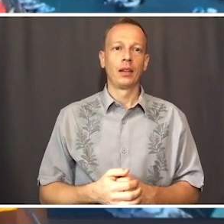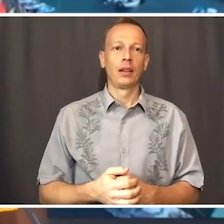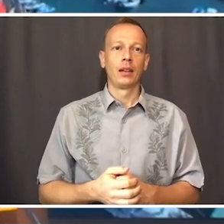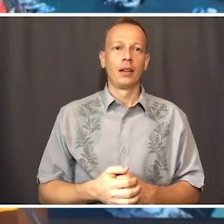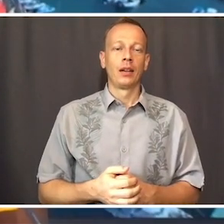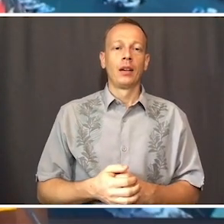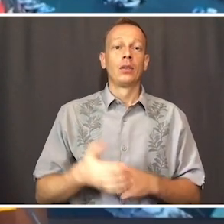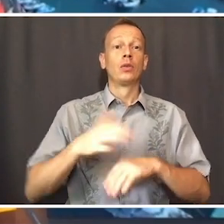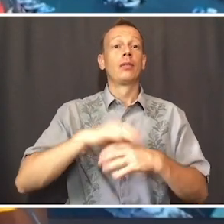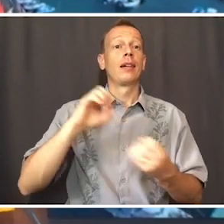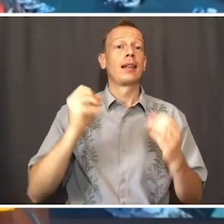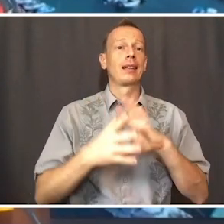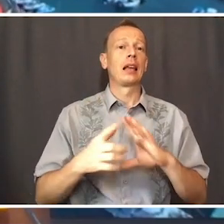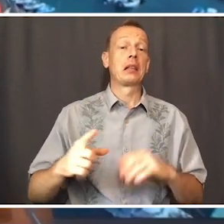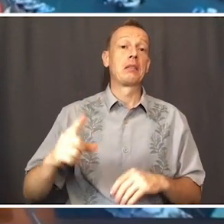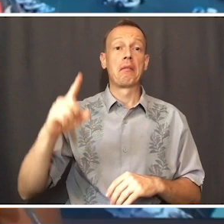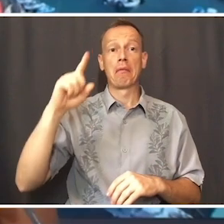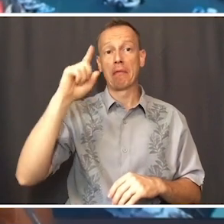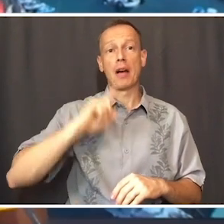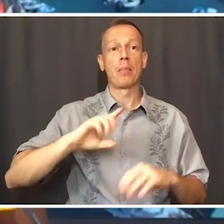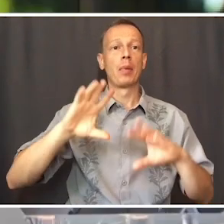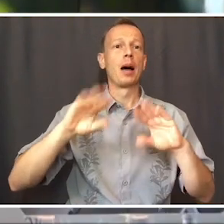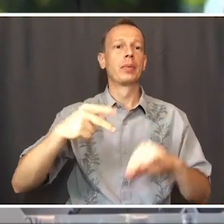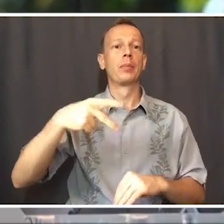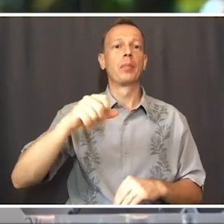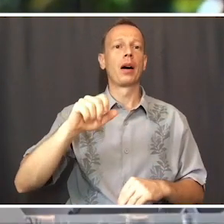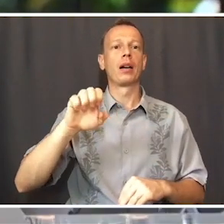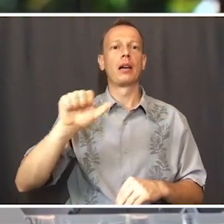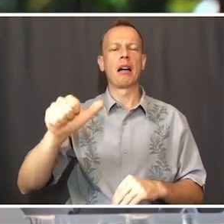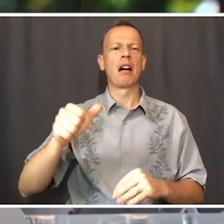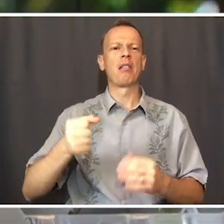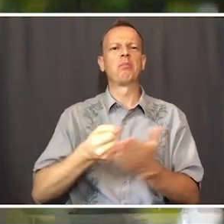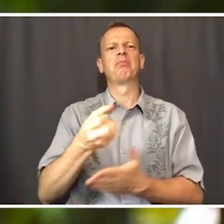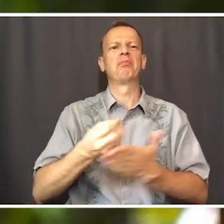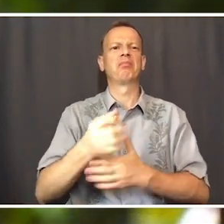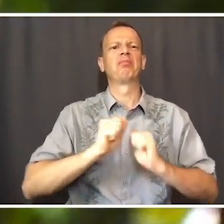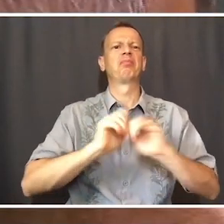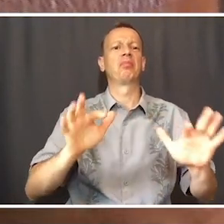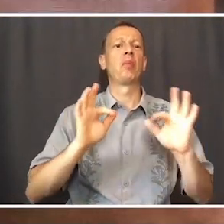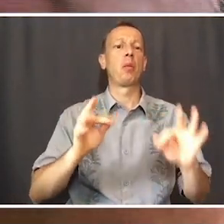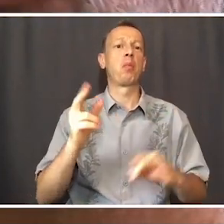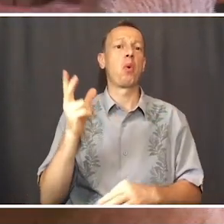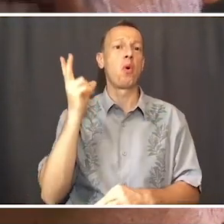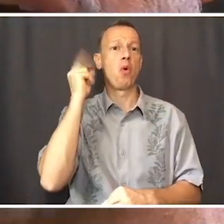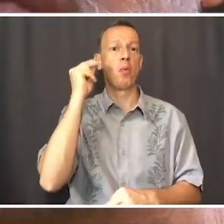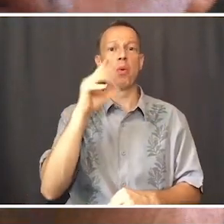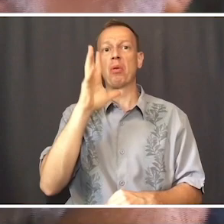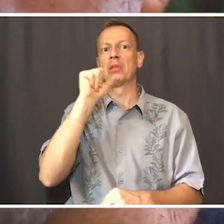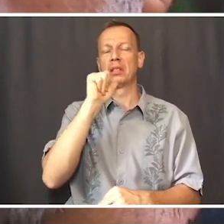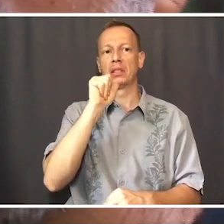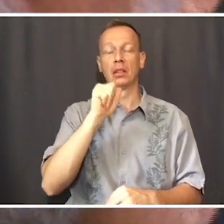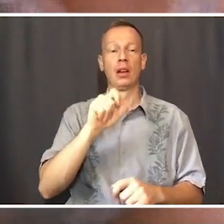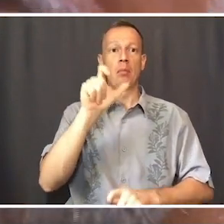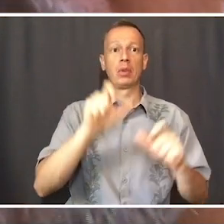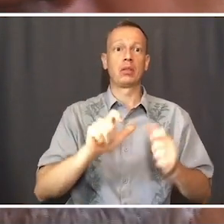la toile, des propos homophobes tenus par une habitante de Paea ont fait le buzz sur les réseaux sociaux. Une vidéo qui a scandalisé une bonne